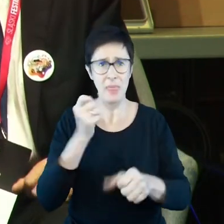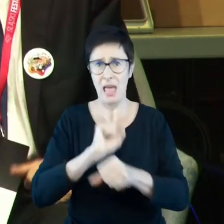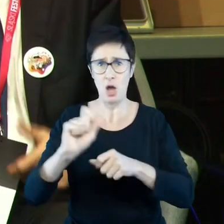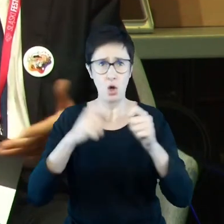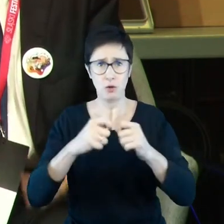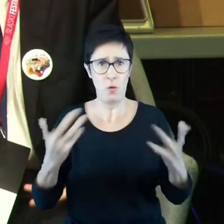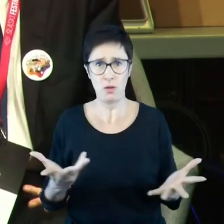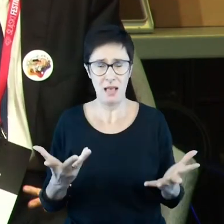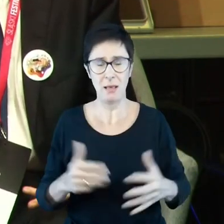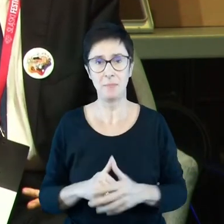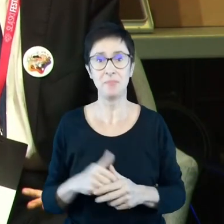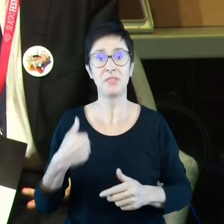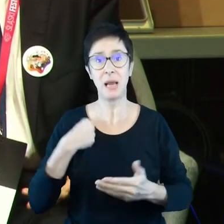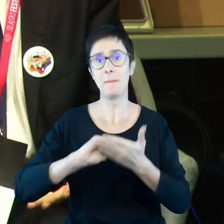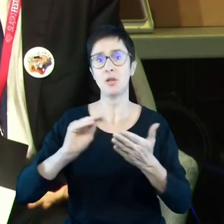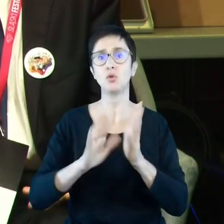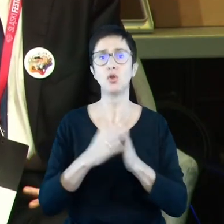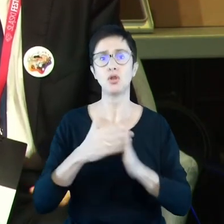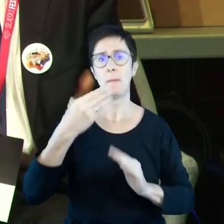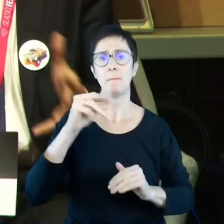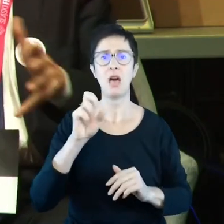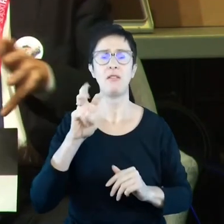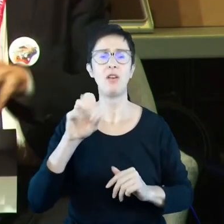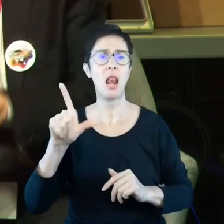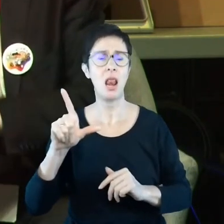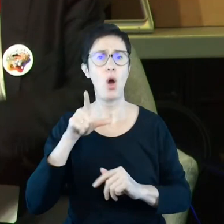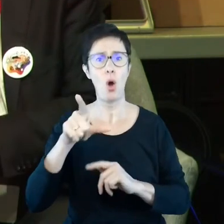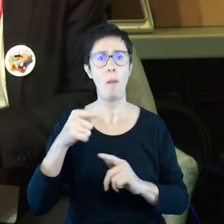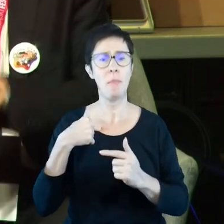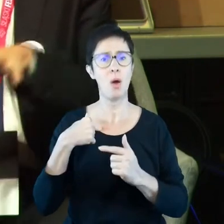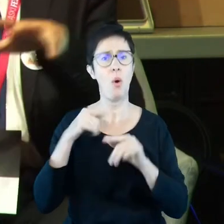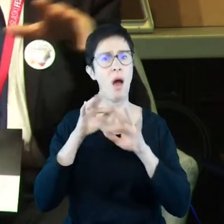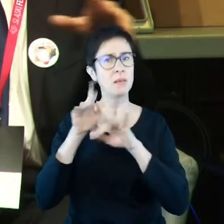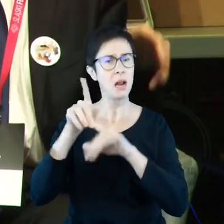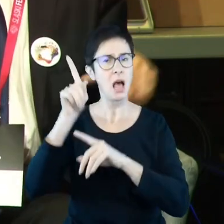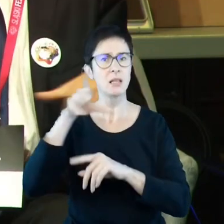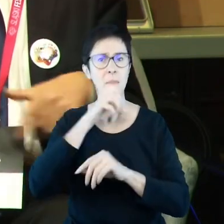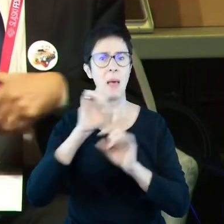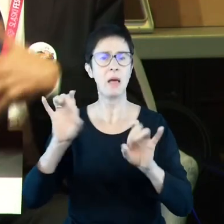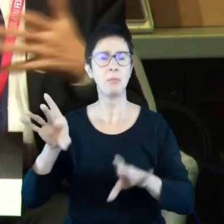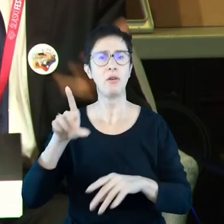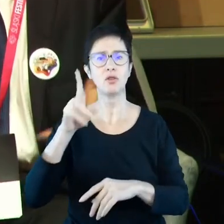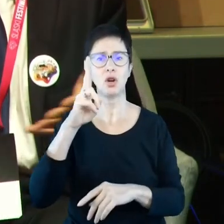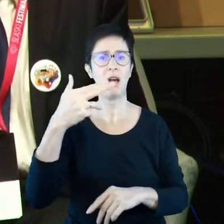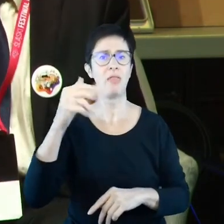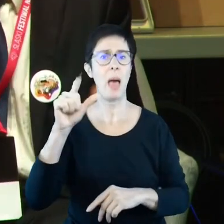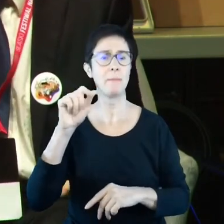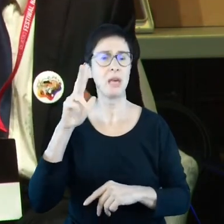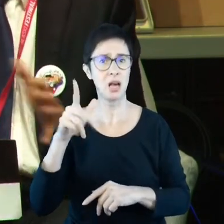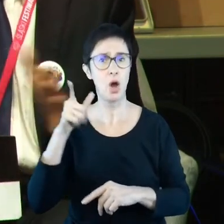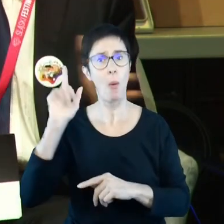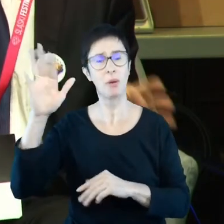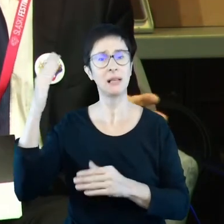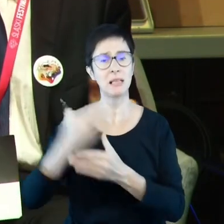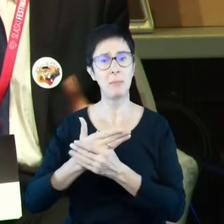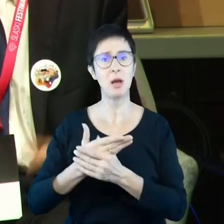napisałem o Melvillu, tak naprawdę zainspirowała profesora Knapika do tego, żeby zaprosić krakowskiego poetę Kellera